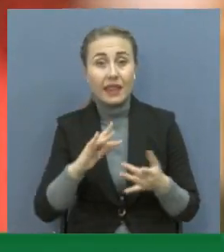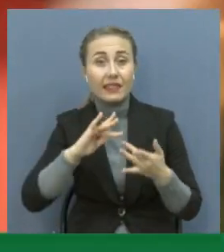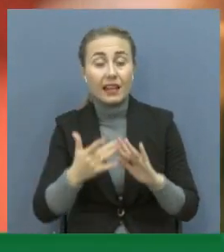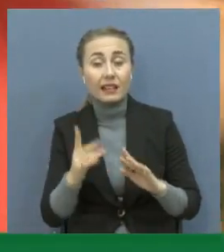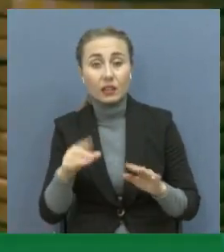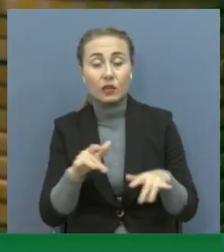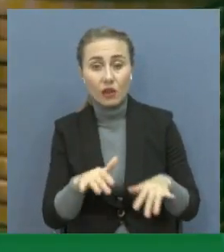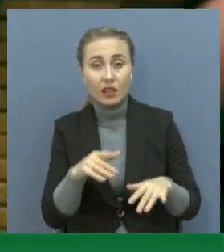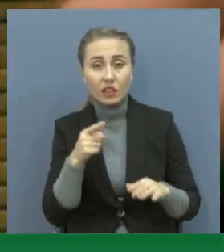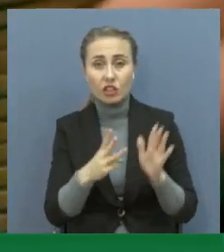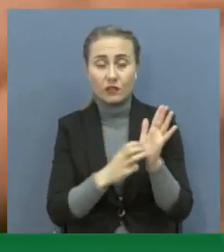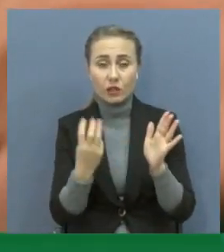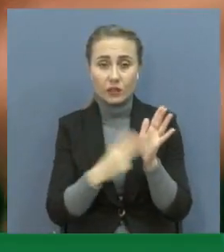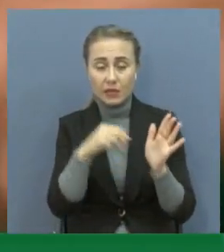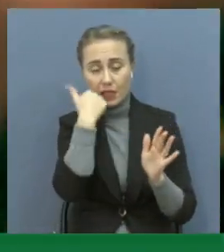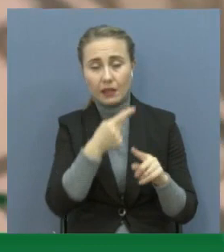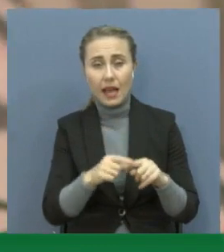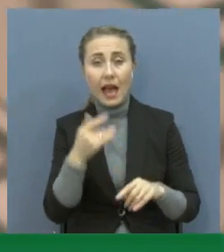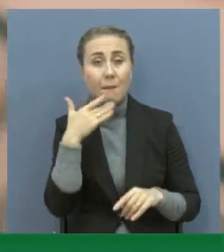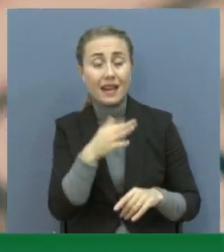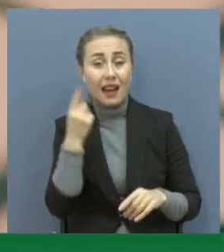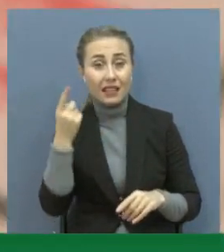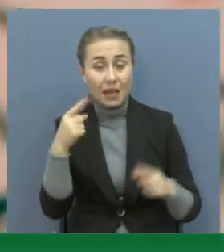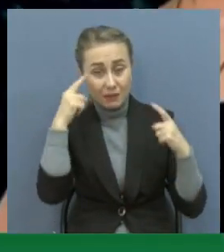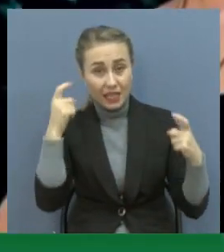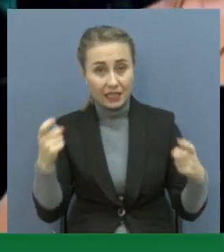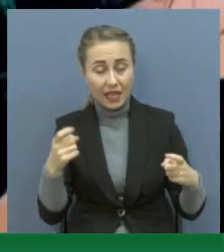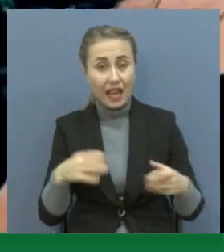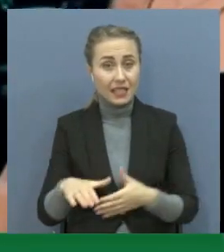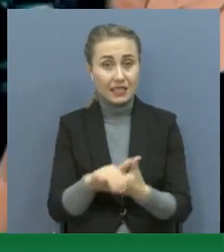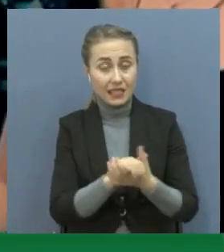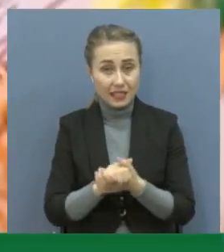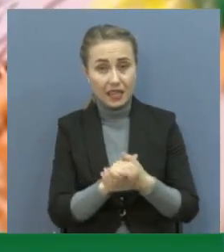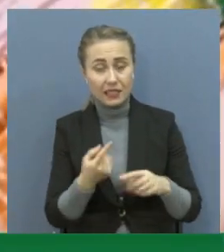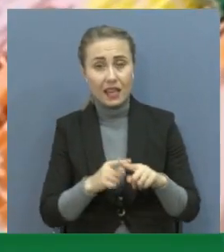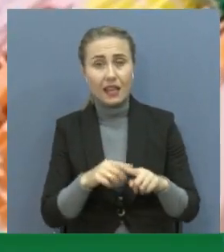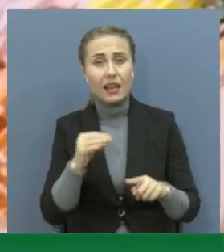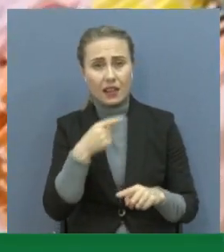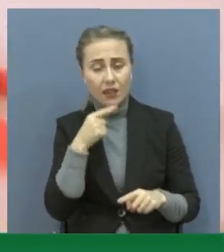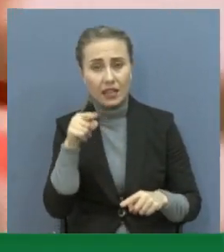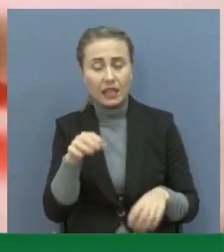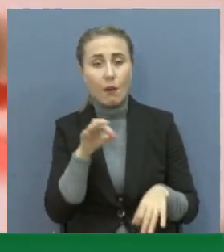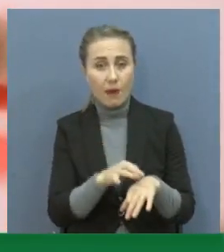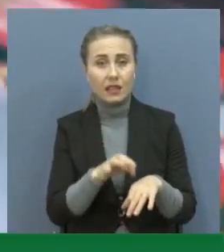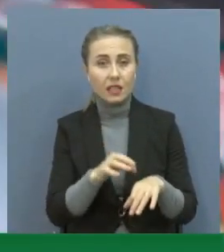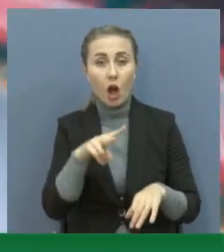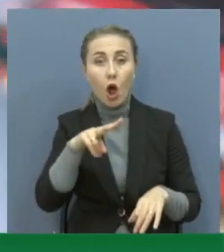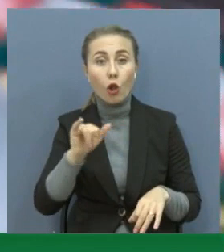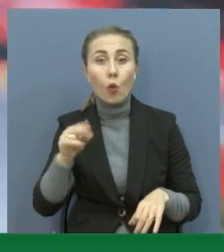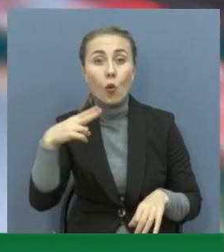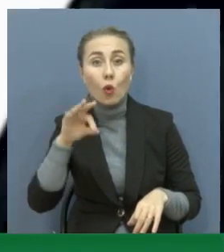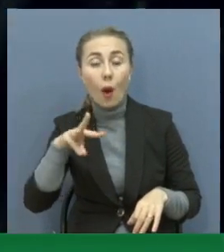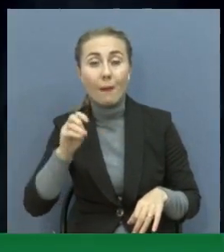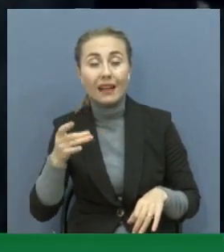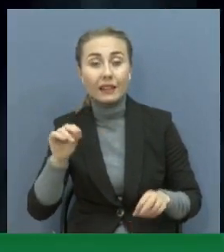В 1980 году Американская психиатрическая ассоциация квалифицировала данную болезнь как лудоманию